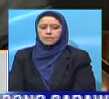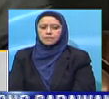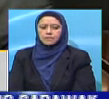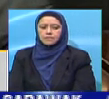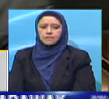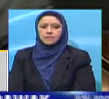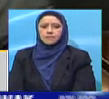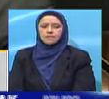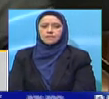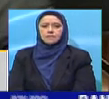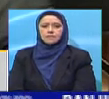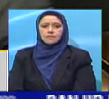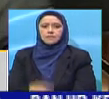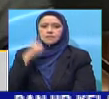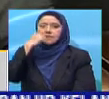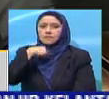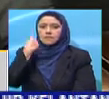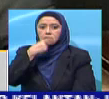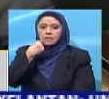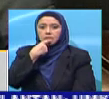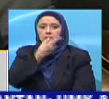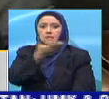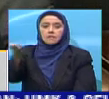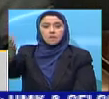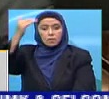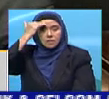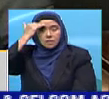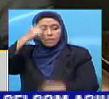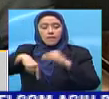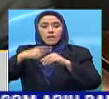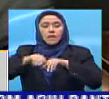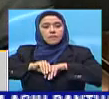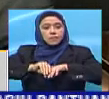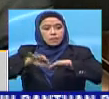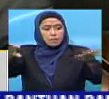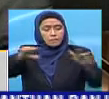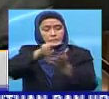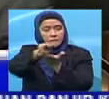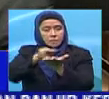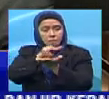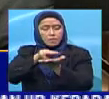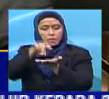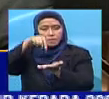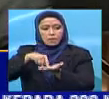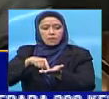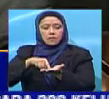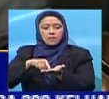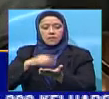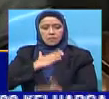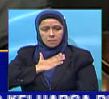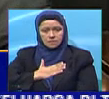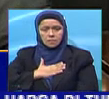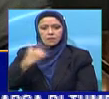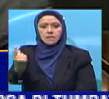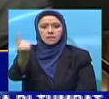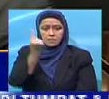Mana-mana mereka yang mengetahui mengenai penyebaran video ini tampil ke